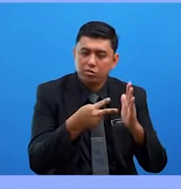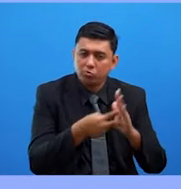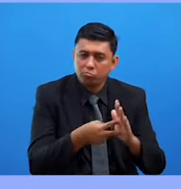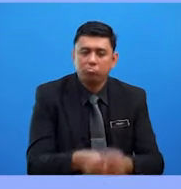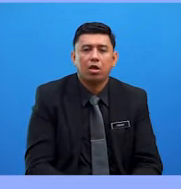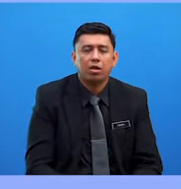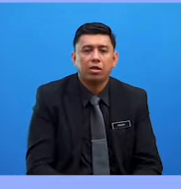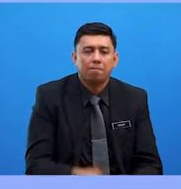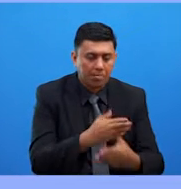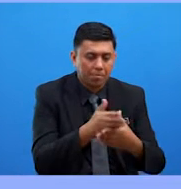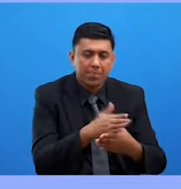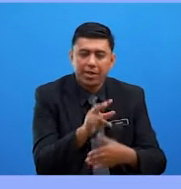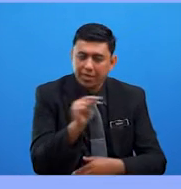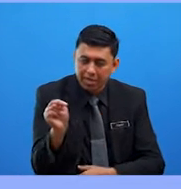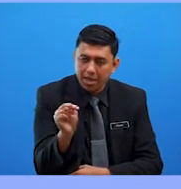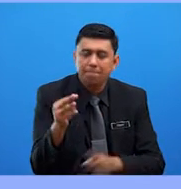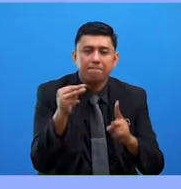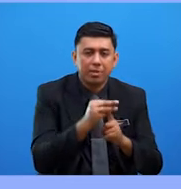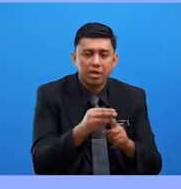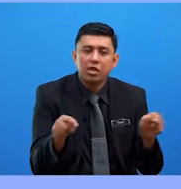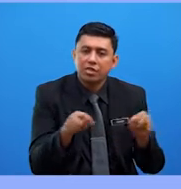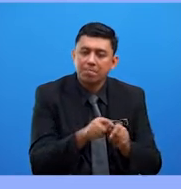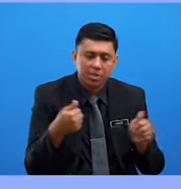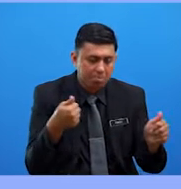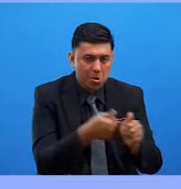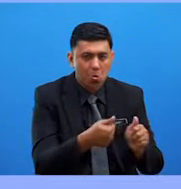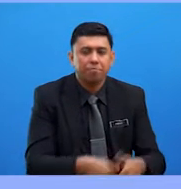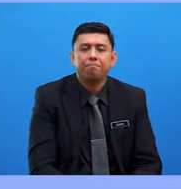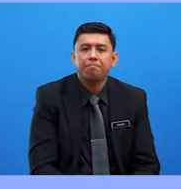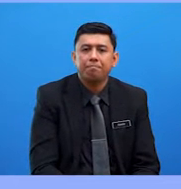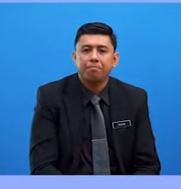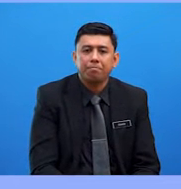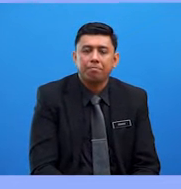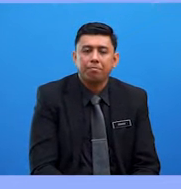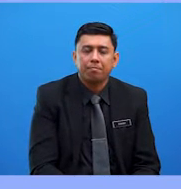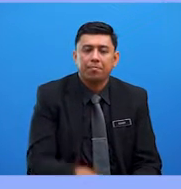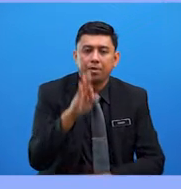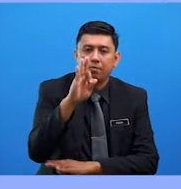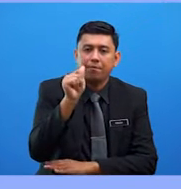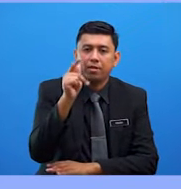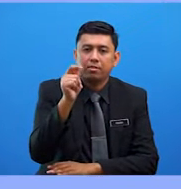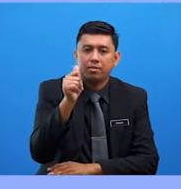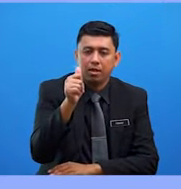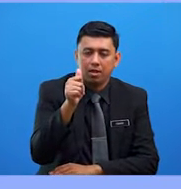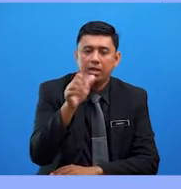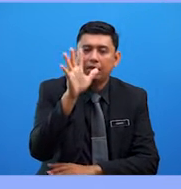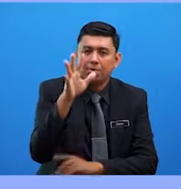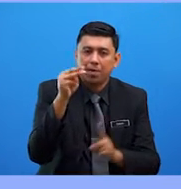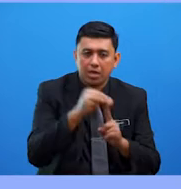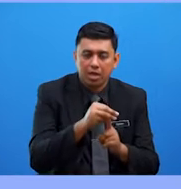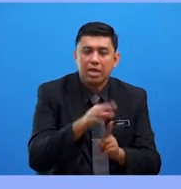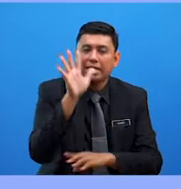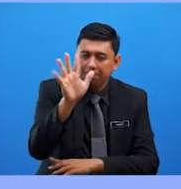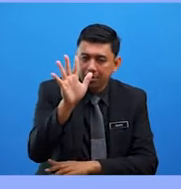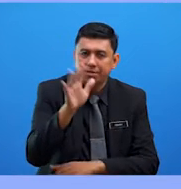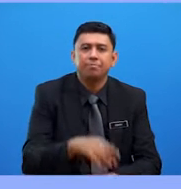bermakna pembahagian markah adalah seperti berikut. fakta 5 markah untuk